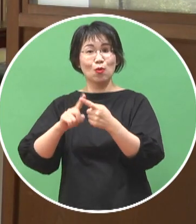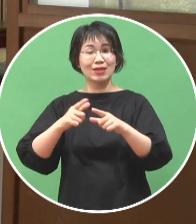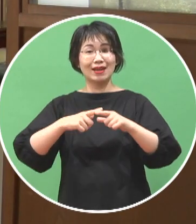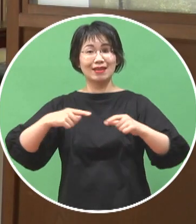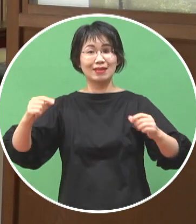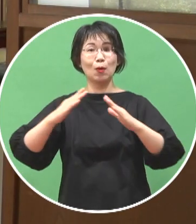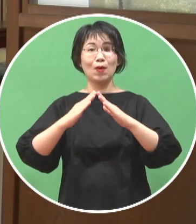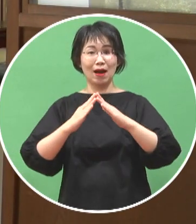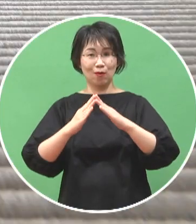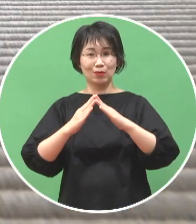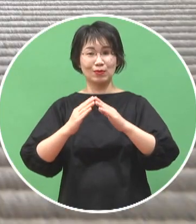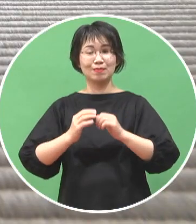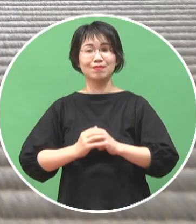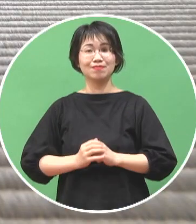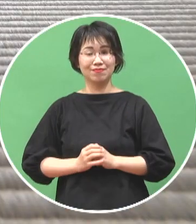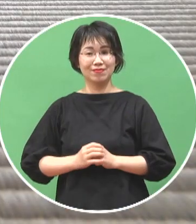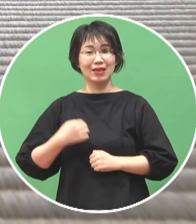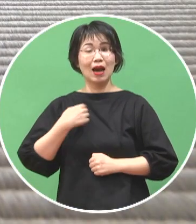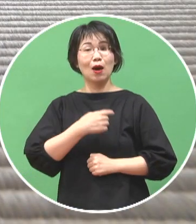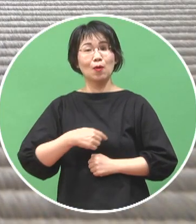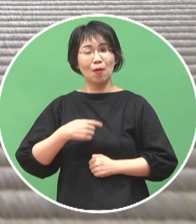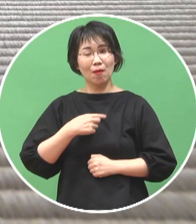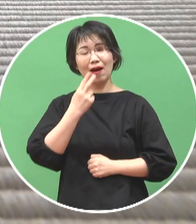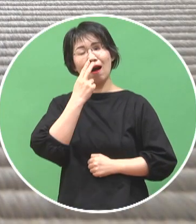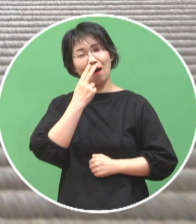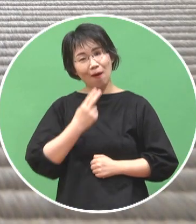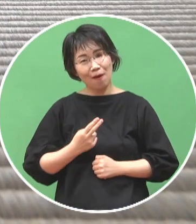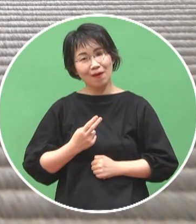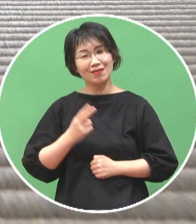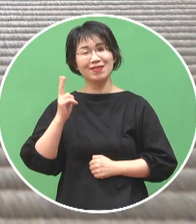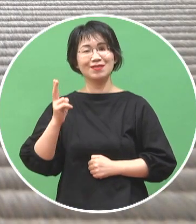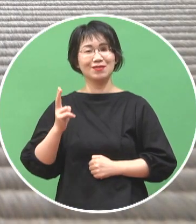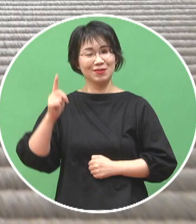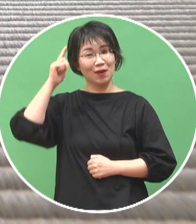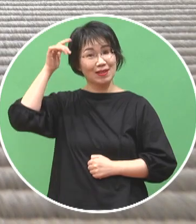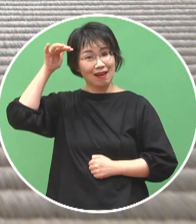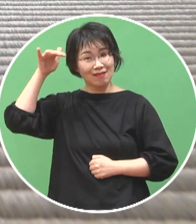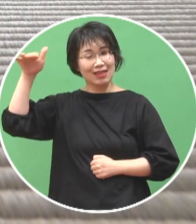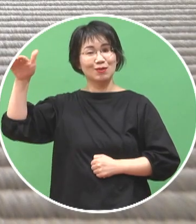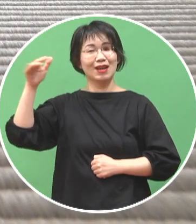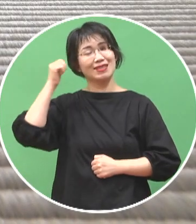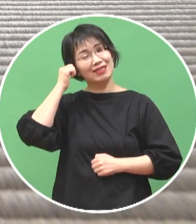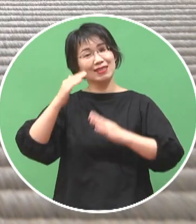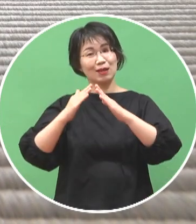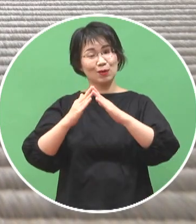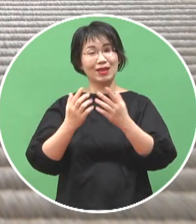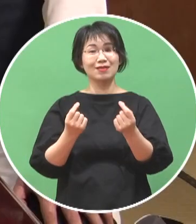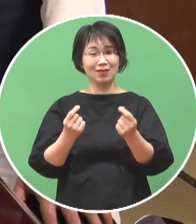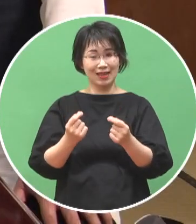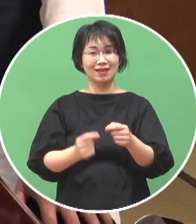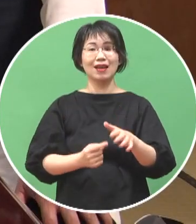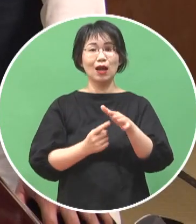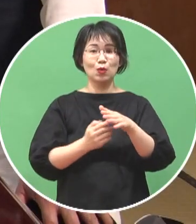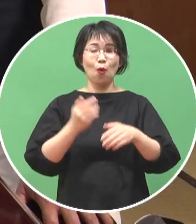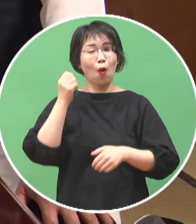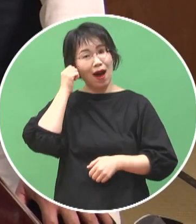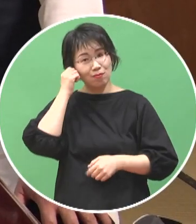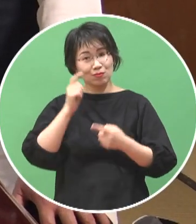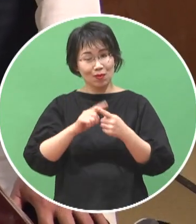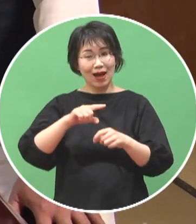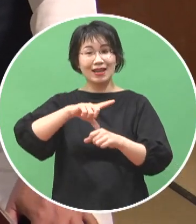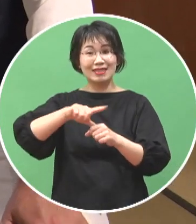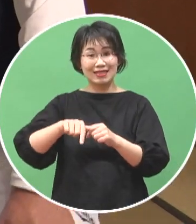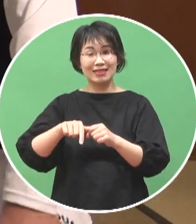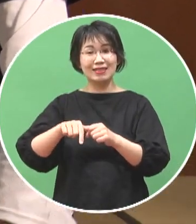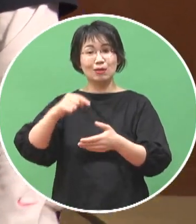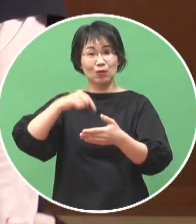家屋。 心がほっとするような懐かしいお宿ですよね。 まあ、農泊とはですね、地域の中のその